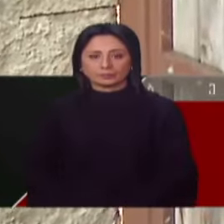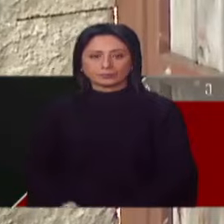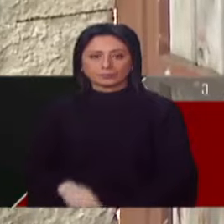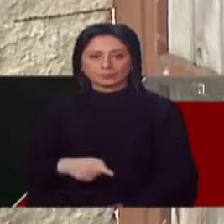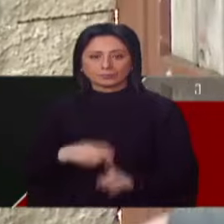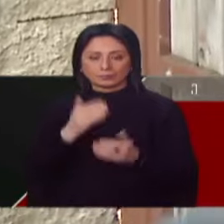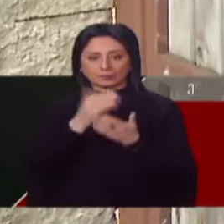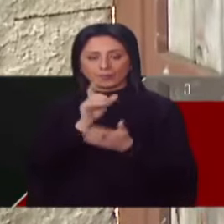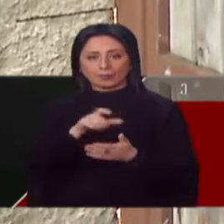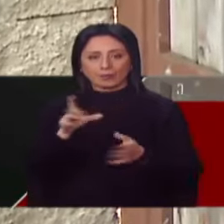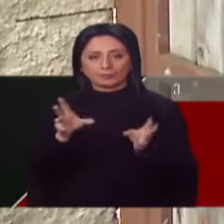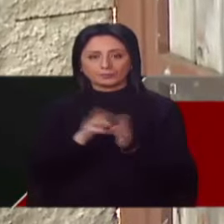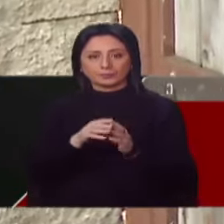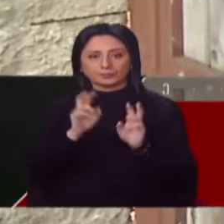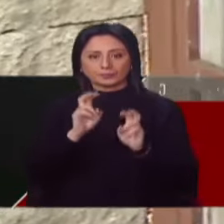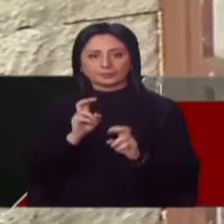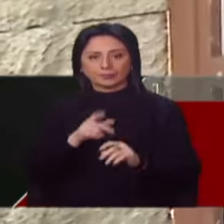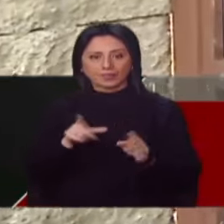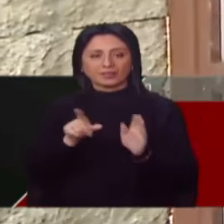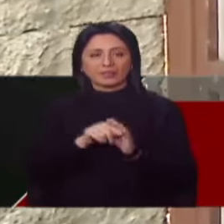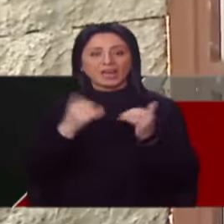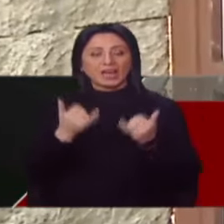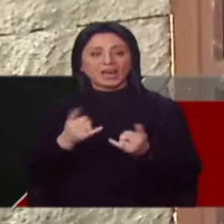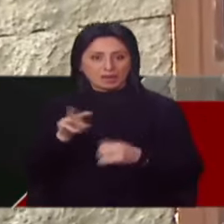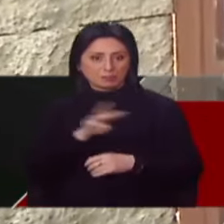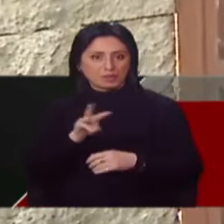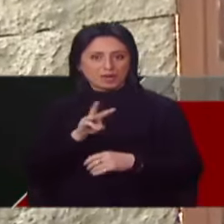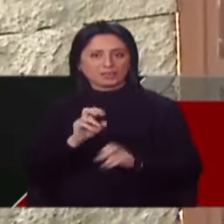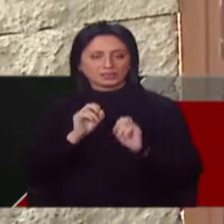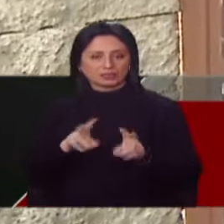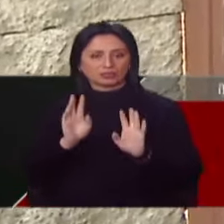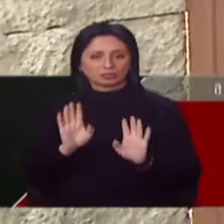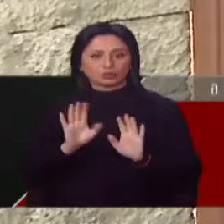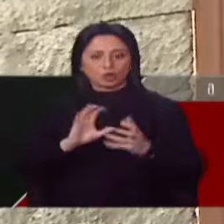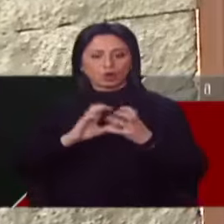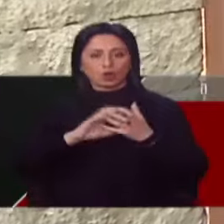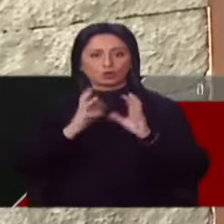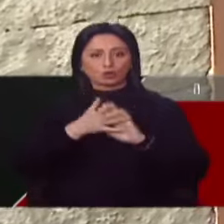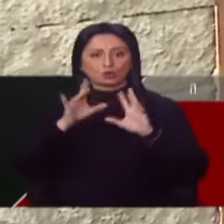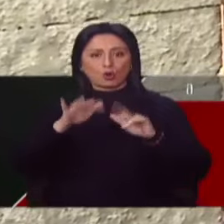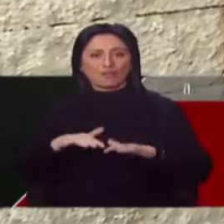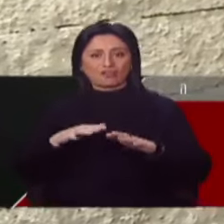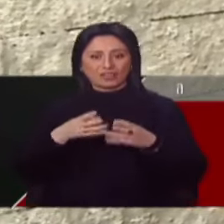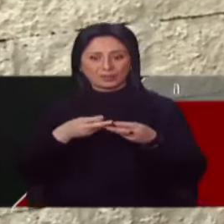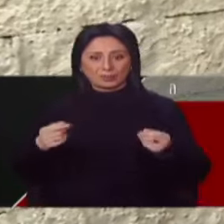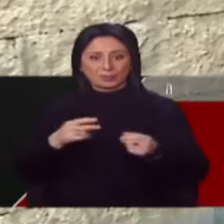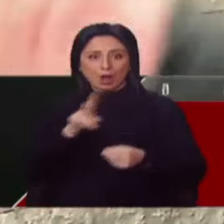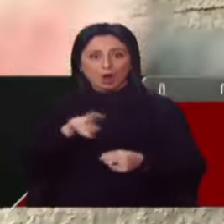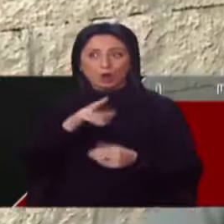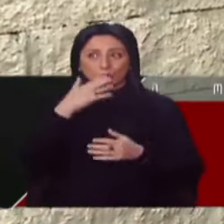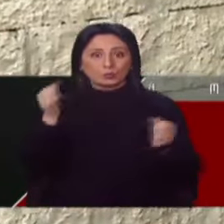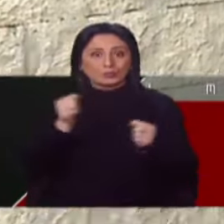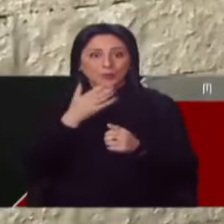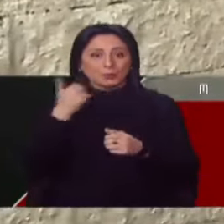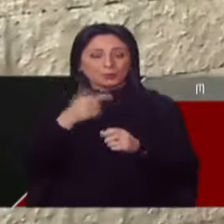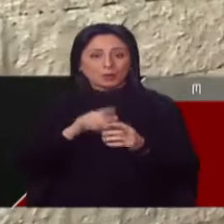ბურანები და ეგრებოვი და საერთოდ ეხლა მარტი საშიშია თოვლი როდნება და ყინვა არ არის